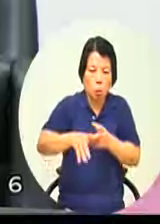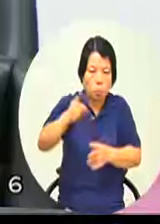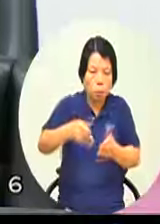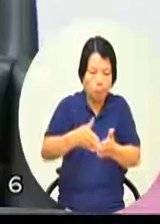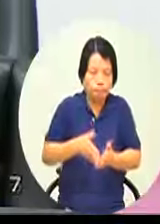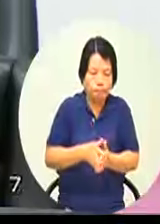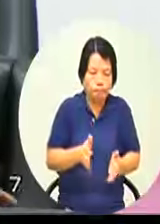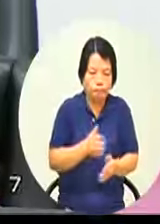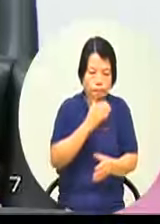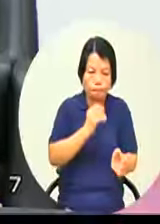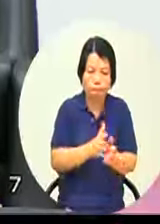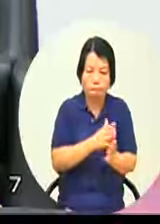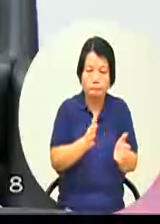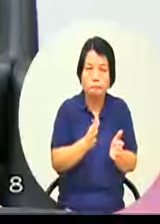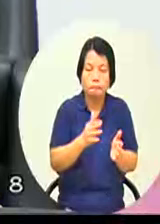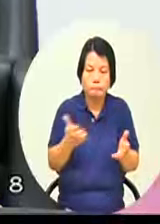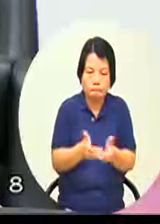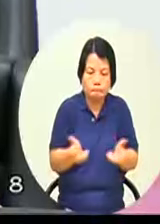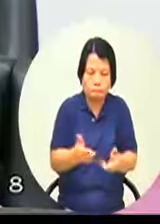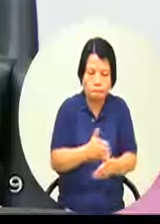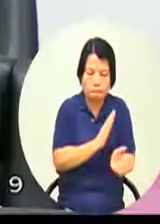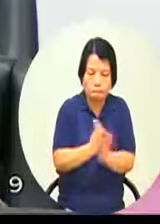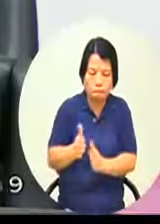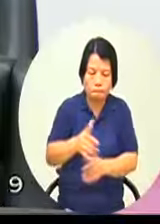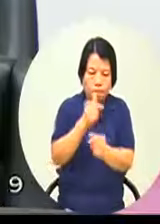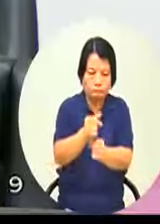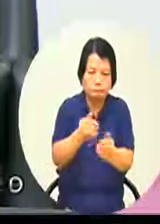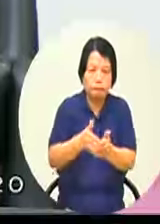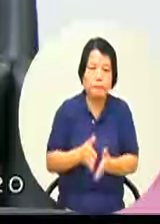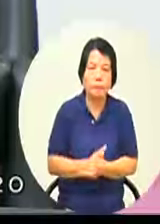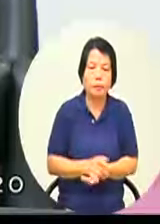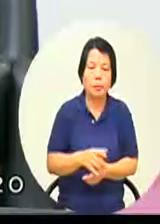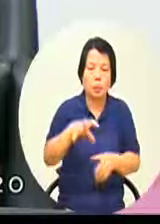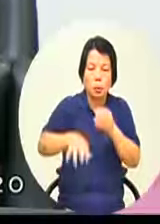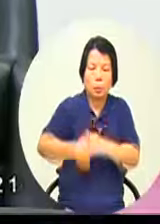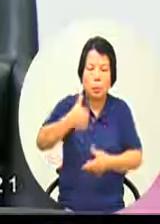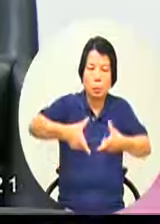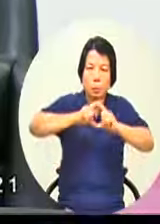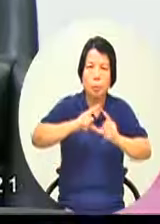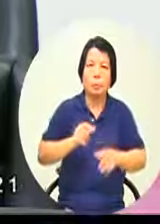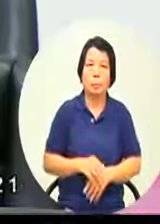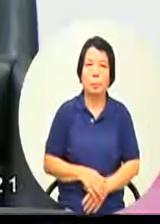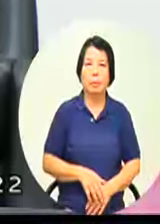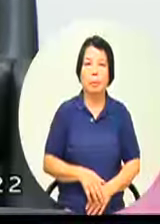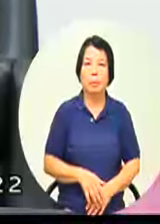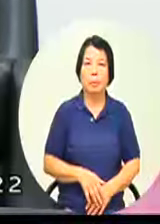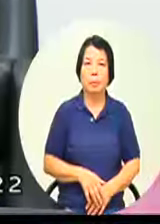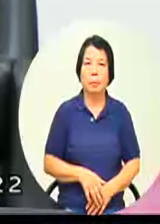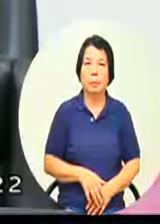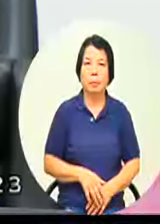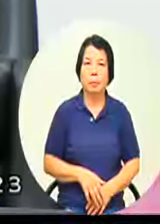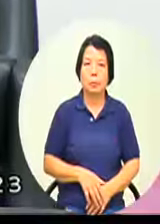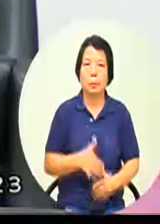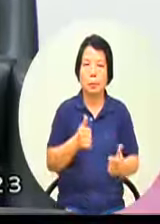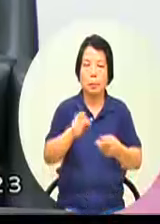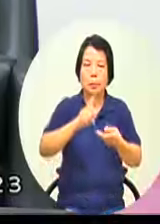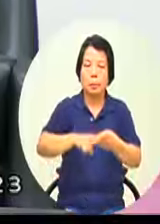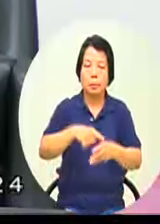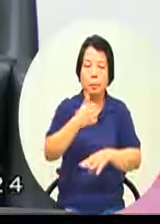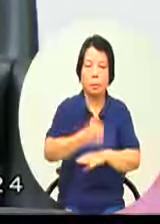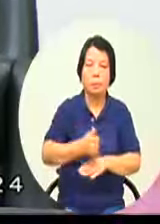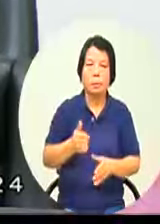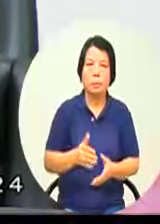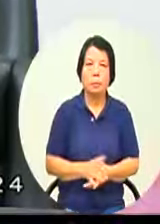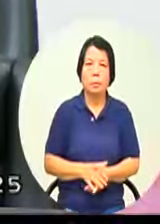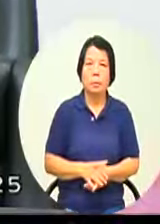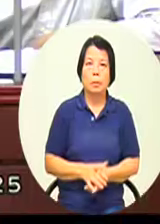工这样的一个稳固，所以我要请局长，请你答复一下。 好，局长简略答复。 谢谢主席，谢谢参议员。那